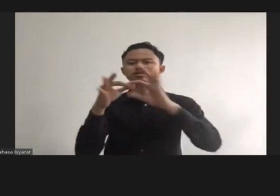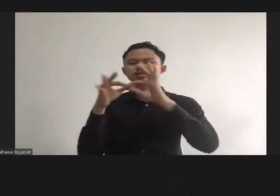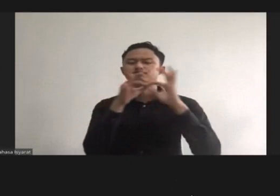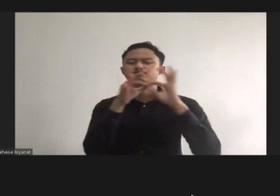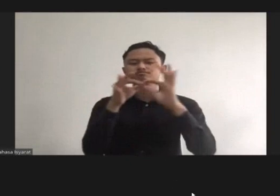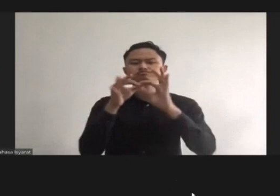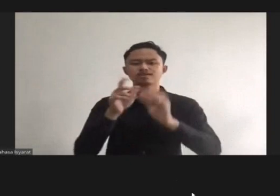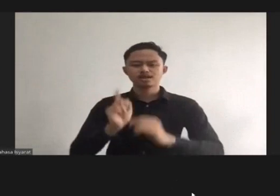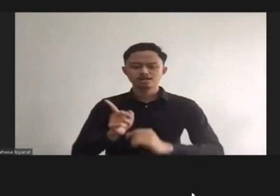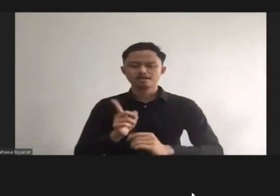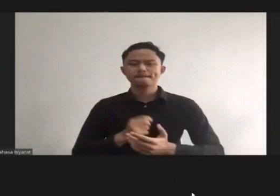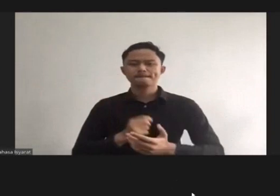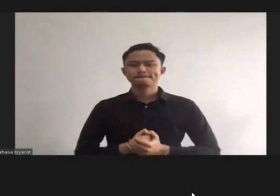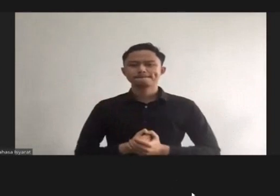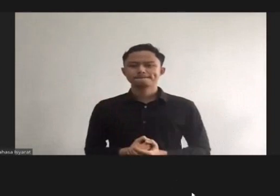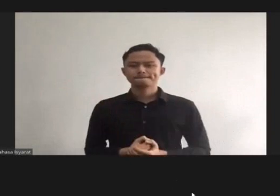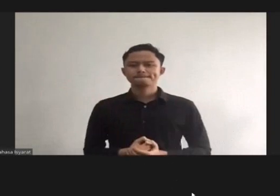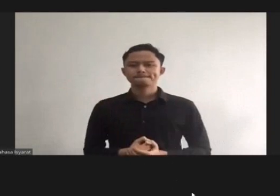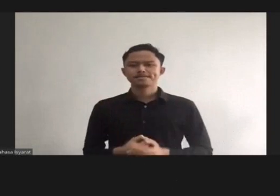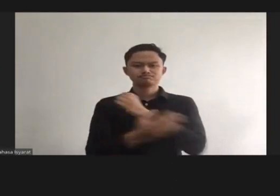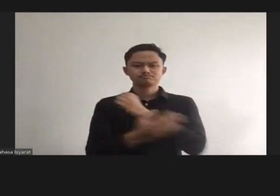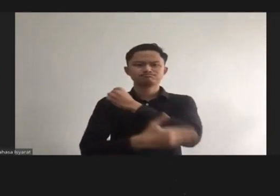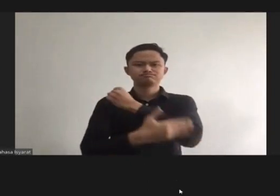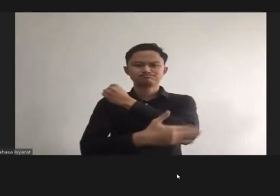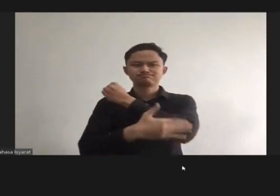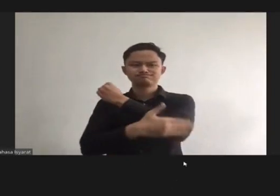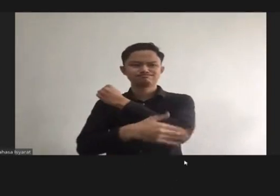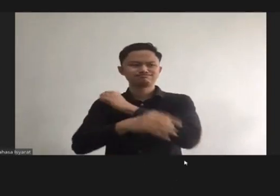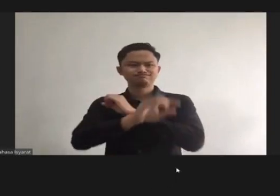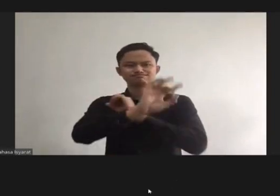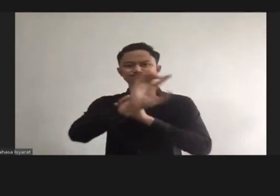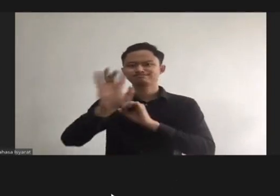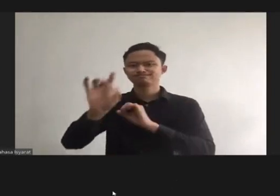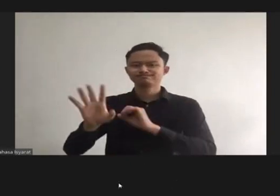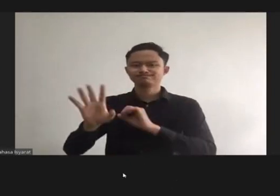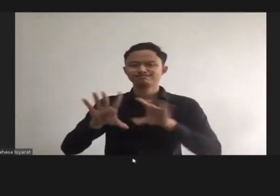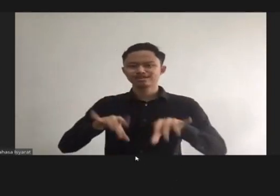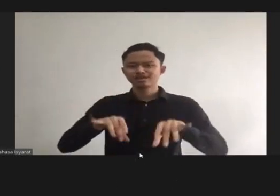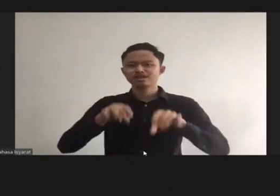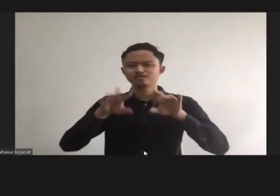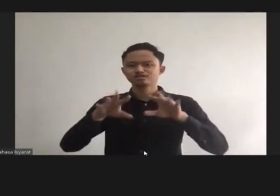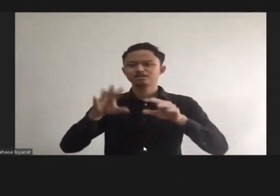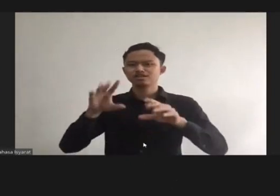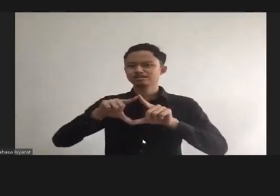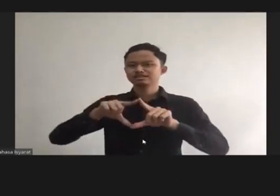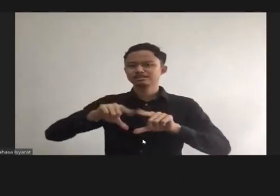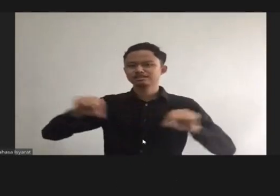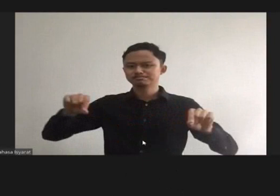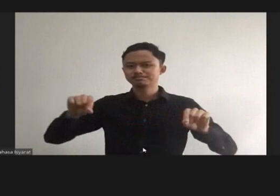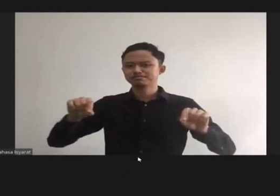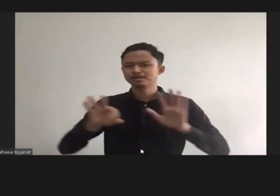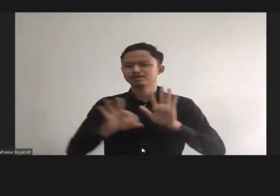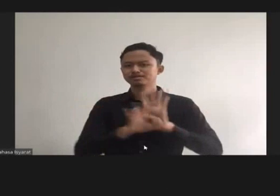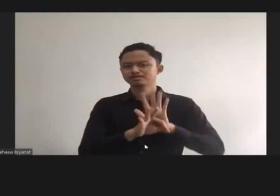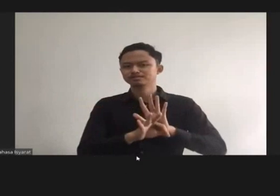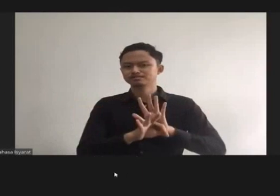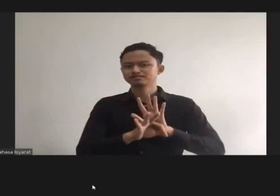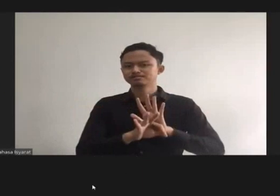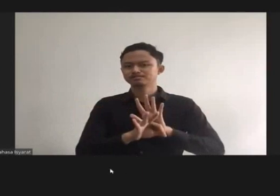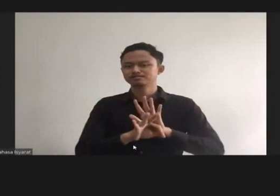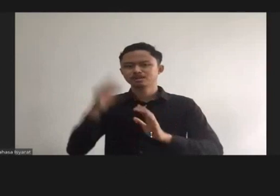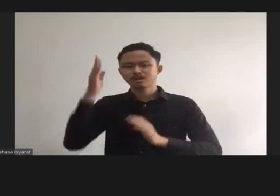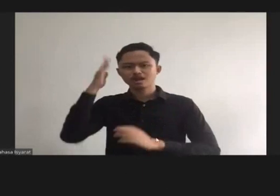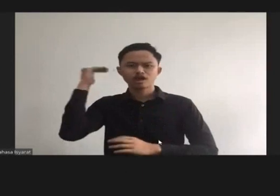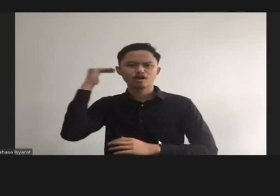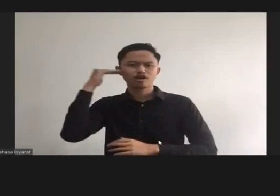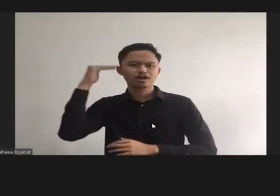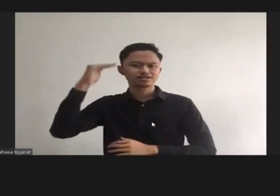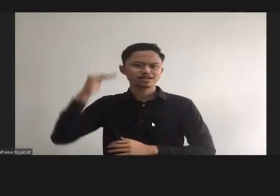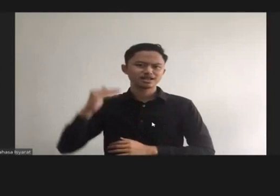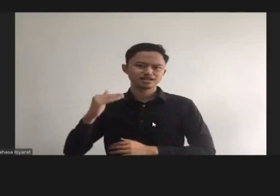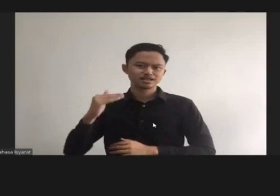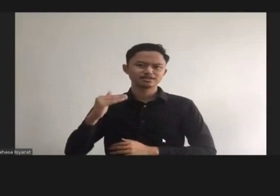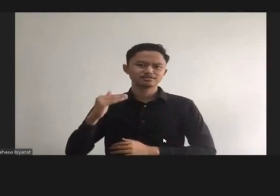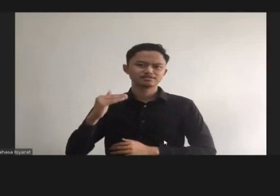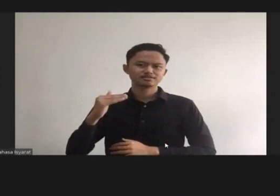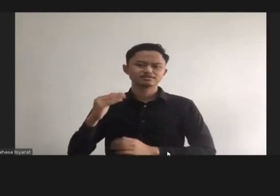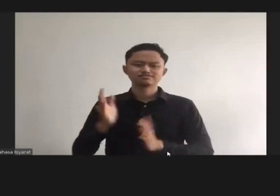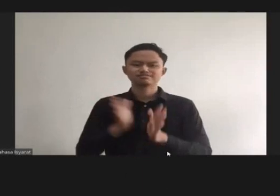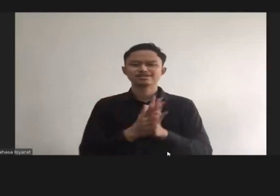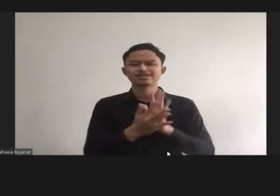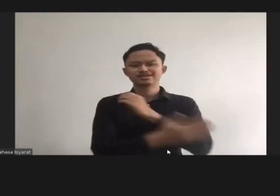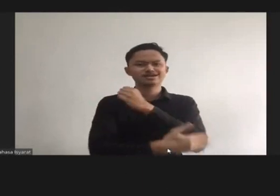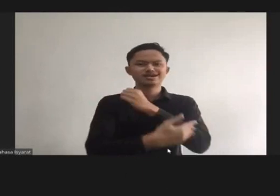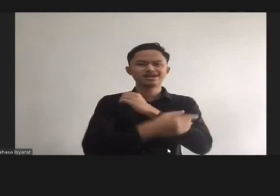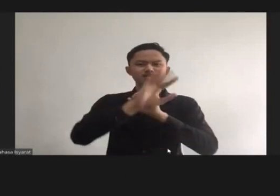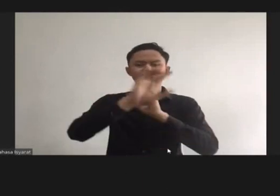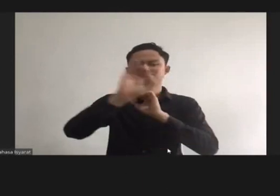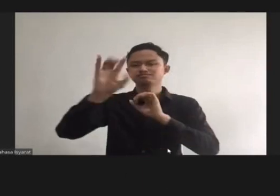beberapa negara secara resmi, di Australia, di Jepang, di Korea Selatan, dan di banyak negara di dunia, ada